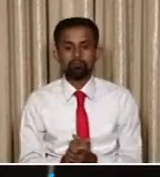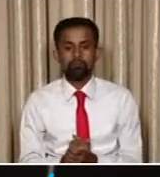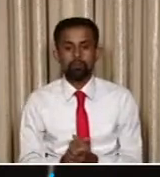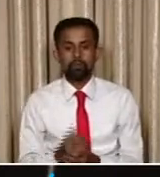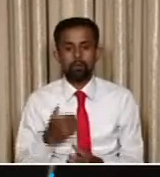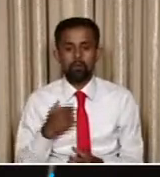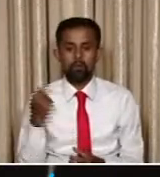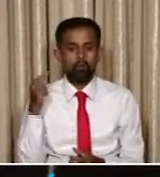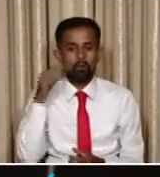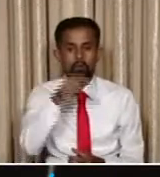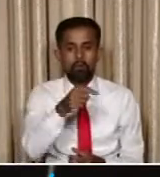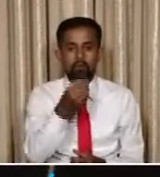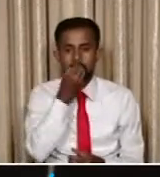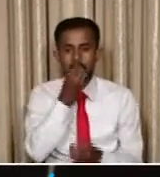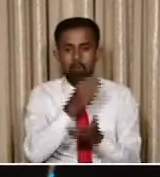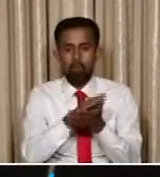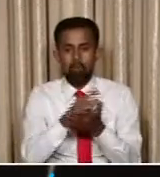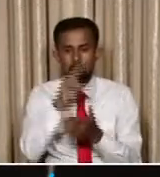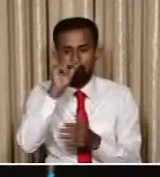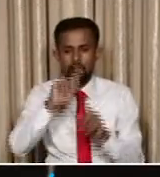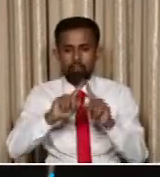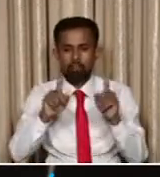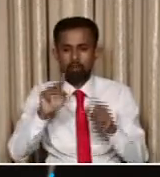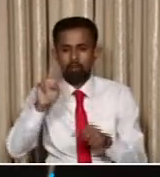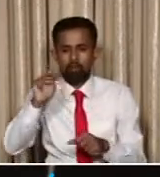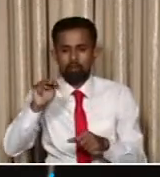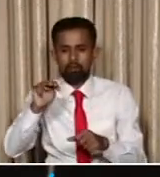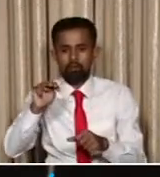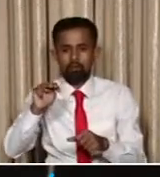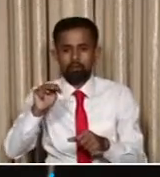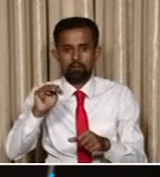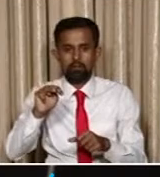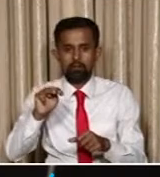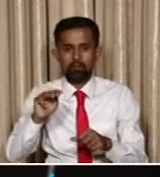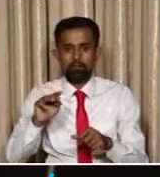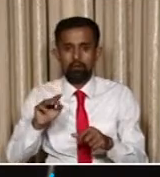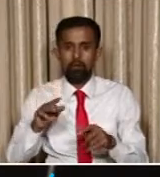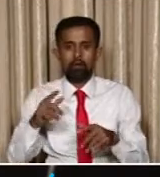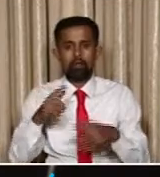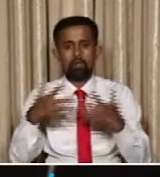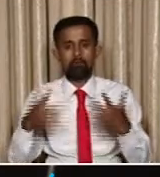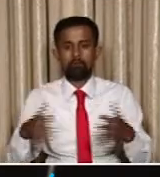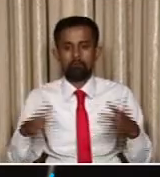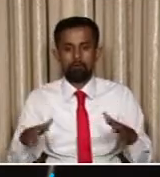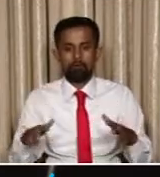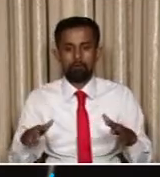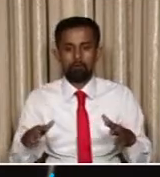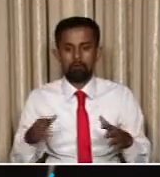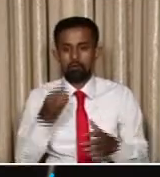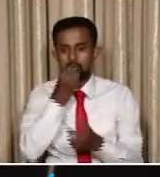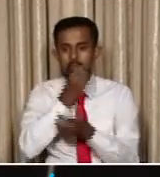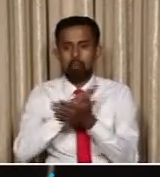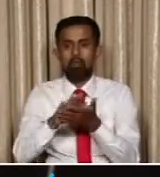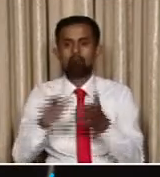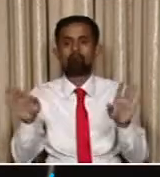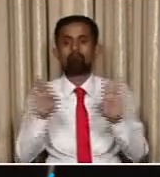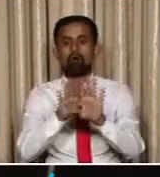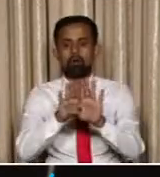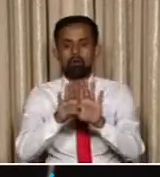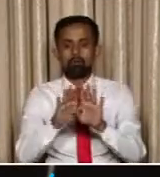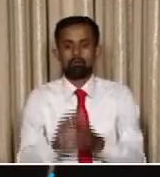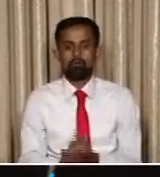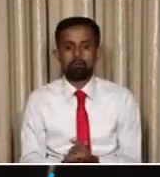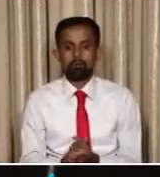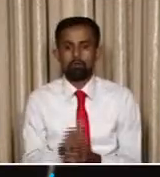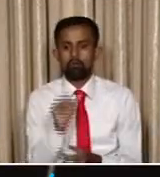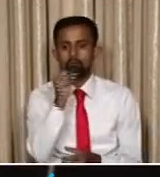තැනකට ගියොත් එහෙම කෑම වේලක් ගන්න රාත්‍රී 10 මාර වෙනකොට ඇවිල්ලා කියනවා ලාස්ට් ඕඩර් කියලා. රෙස්ටුරන්ට් එක වහනවා. බාර්